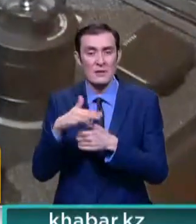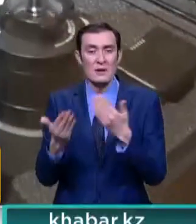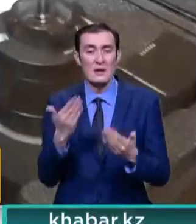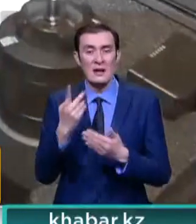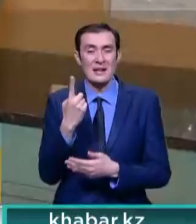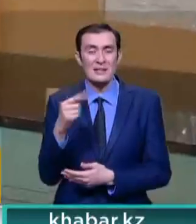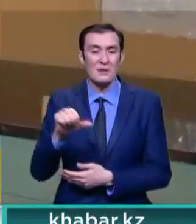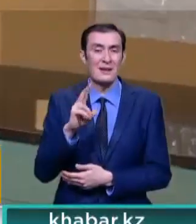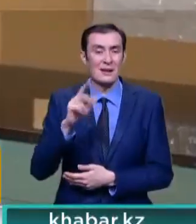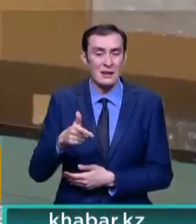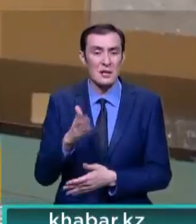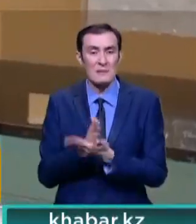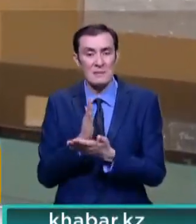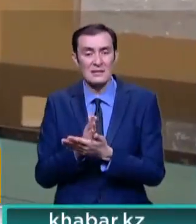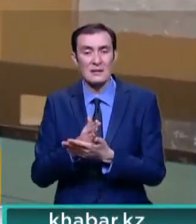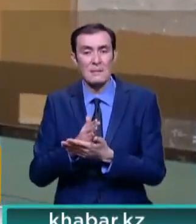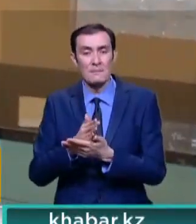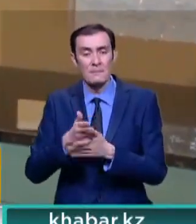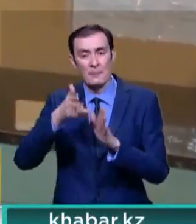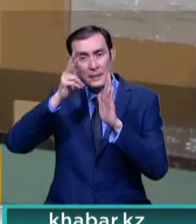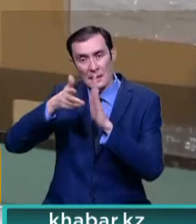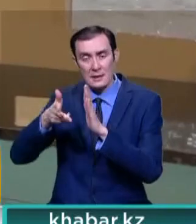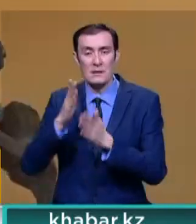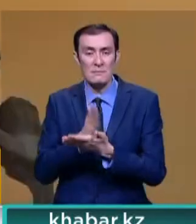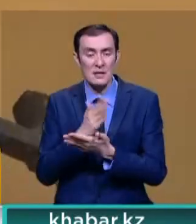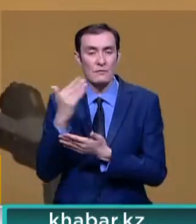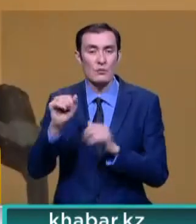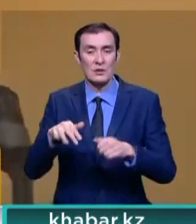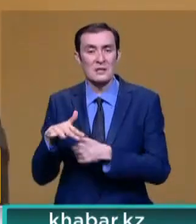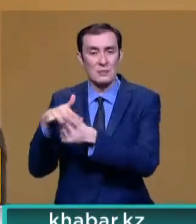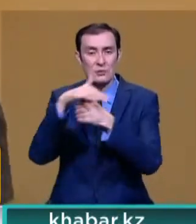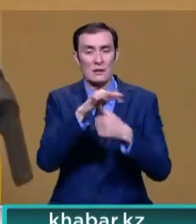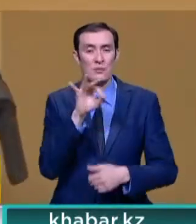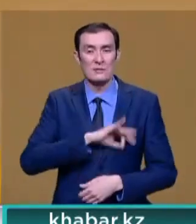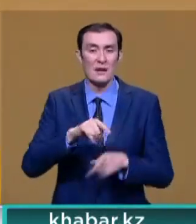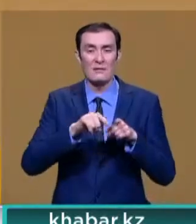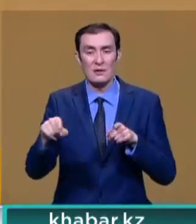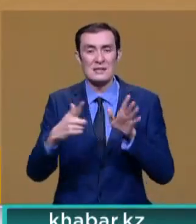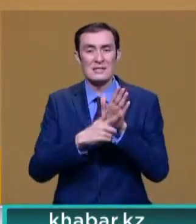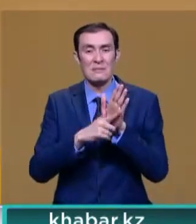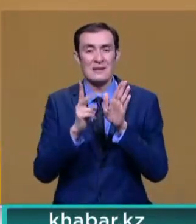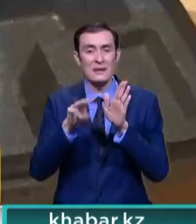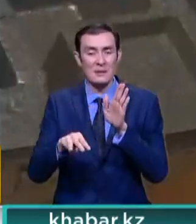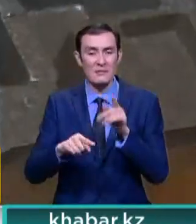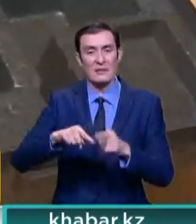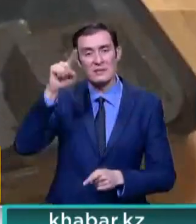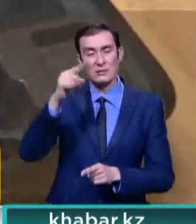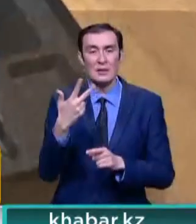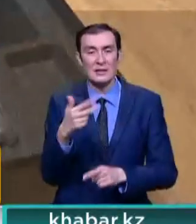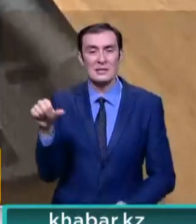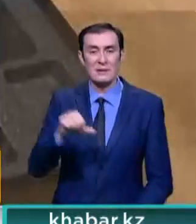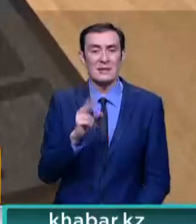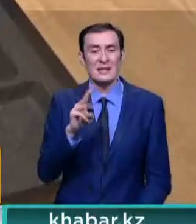в 1,5 килограмма оснащен сенсорами и тепловизором. Его можно запускать в радиусе 7 километров и на высоту